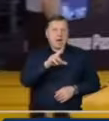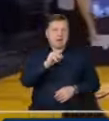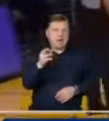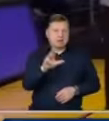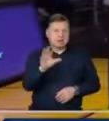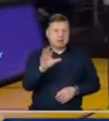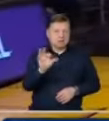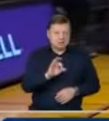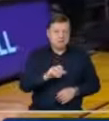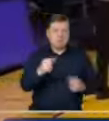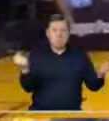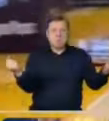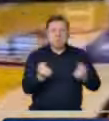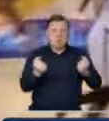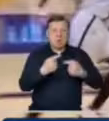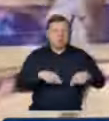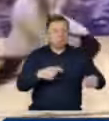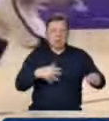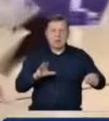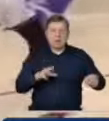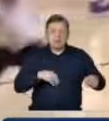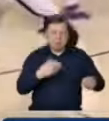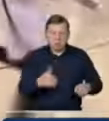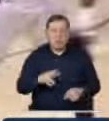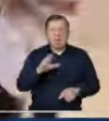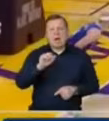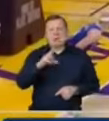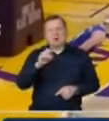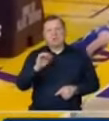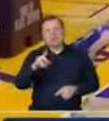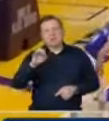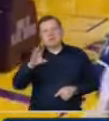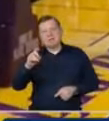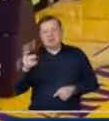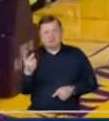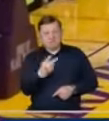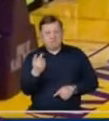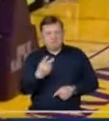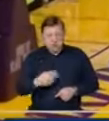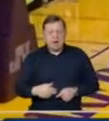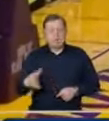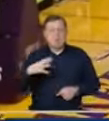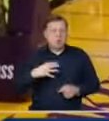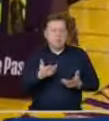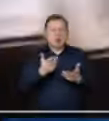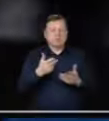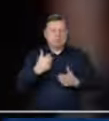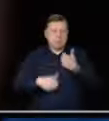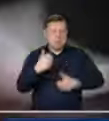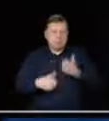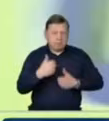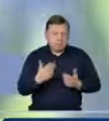mogli wystawić najmocniejszego składu. Widoczny był zwłaszcza brak Antoniego Davisa i Denisa Schrödera. Osłabionym gospodarzom nie pomogła nawet świetna